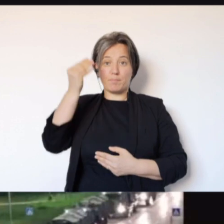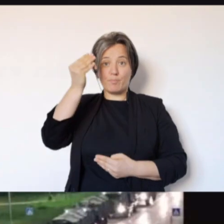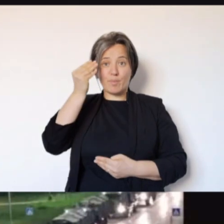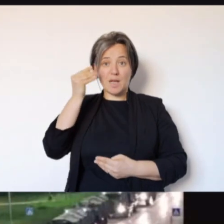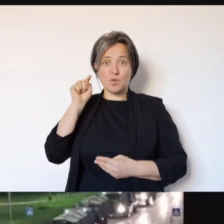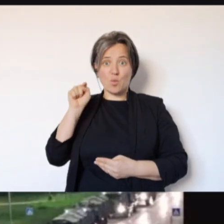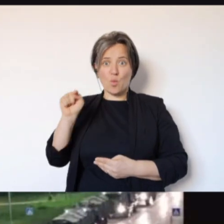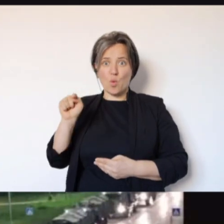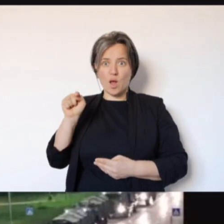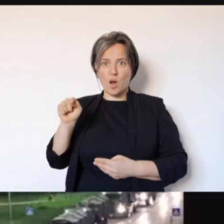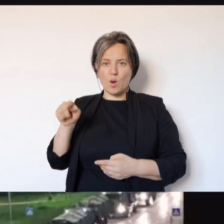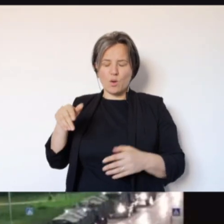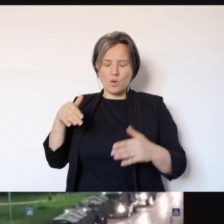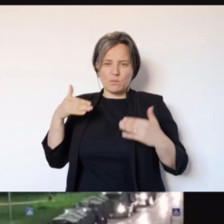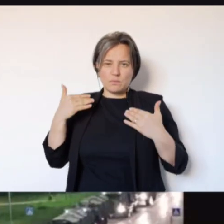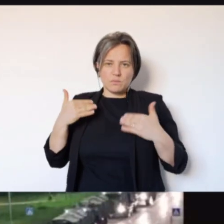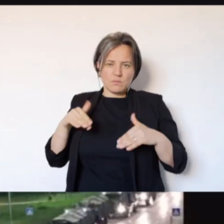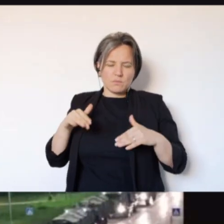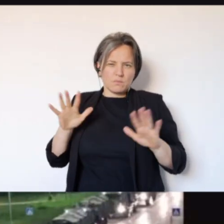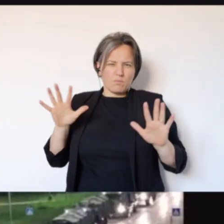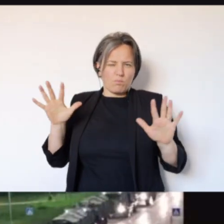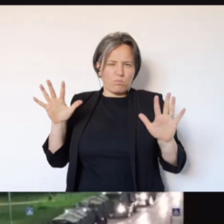Penso questo sia uno degli eventi